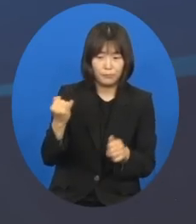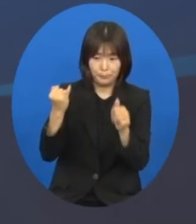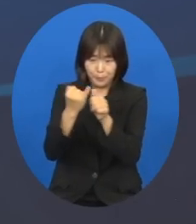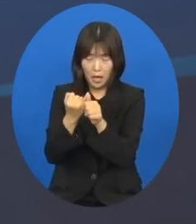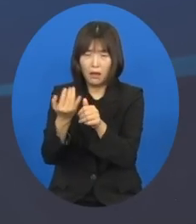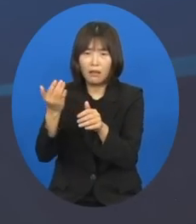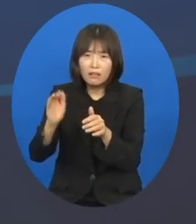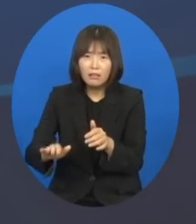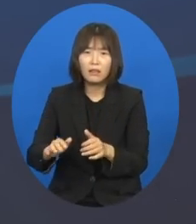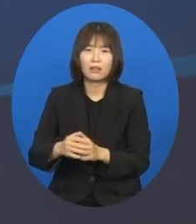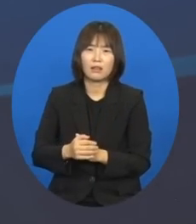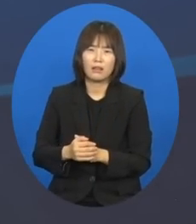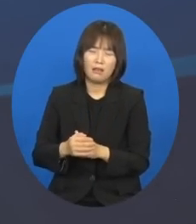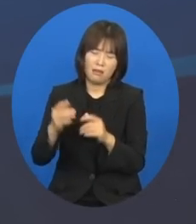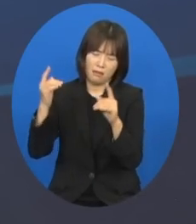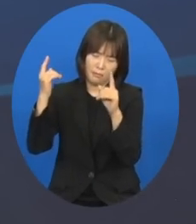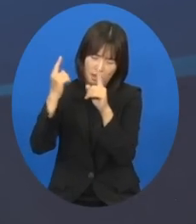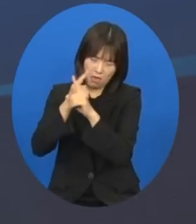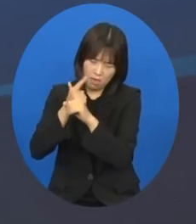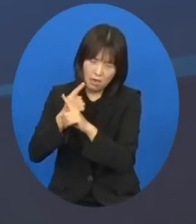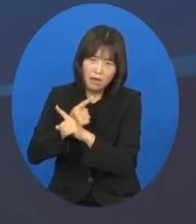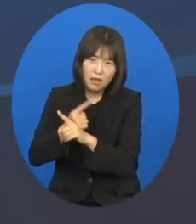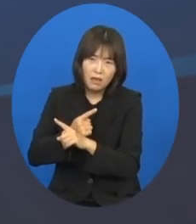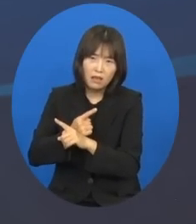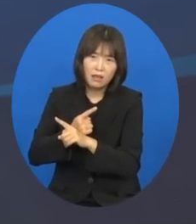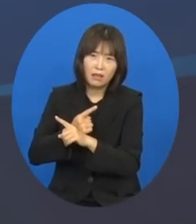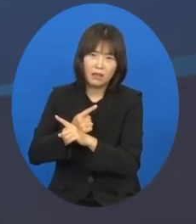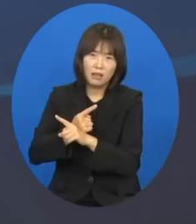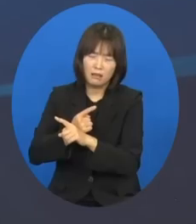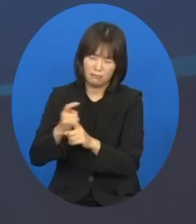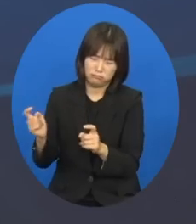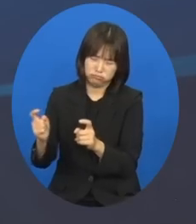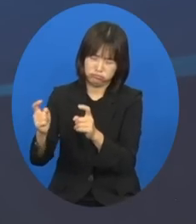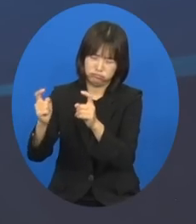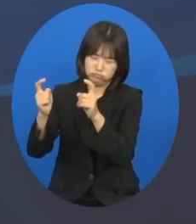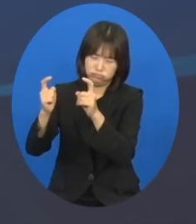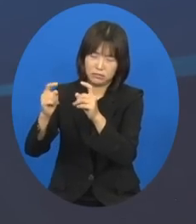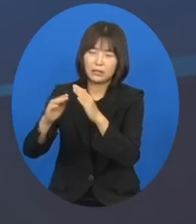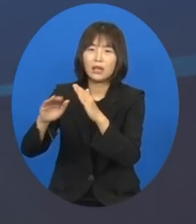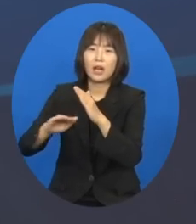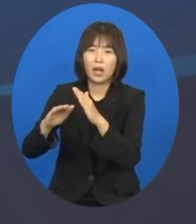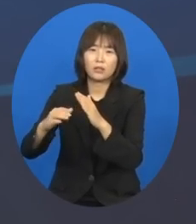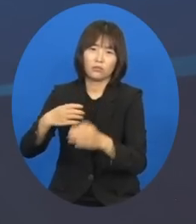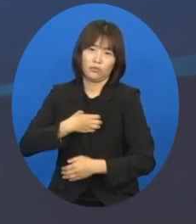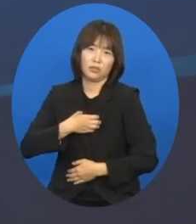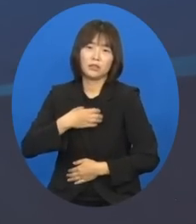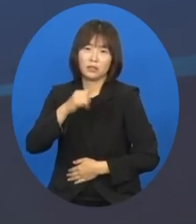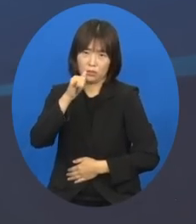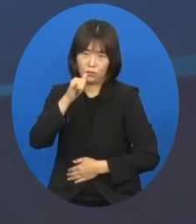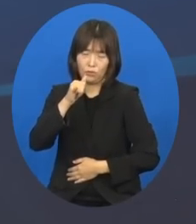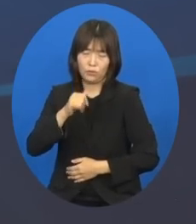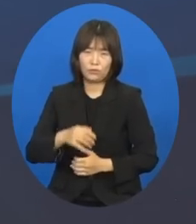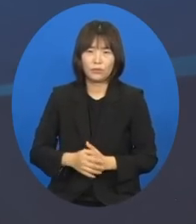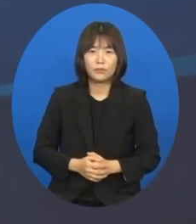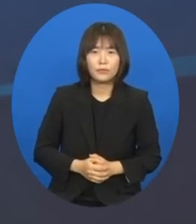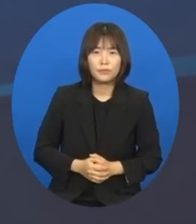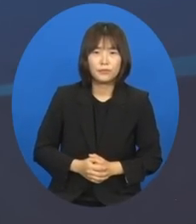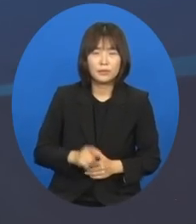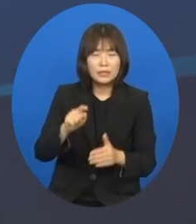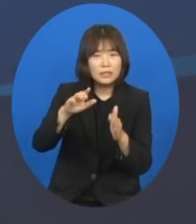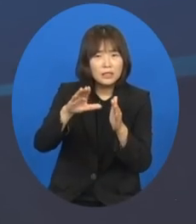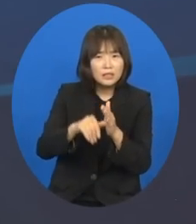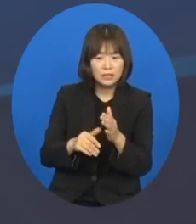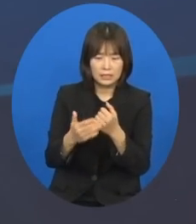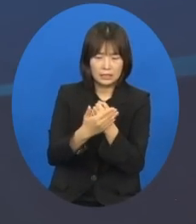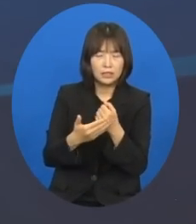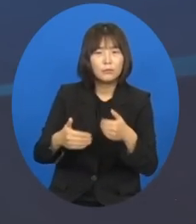정도로 매일매일 불안 불안하게 살아가는 가정의 위기가 있고 그랬을 때에는 어떤